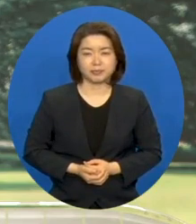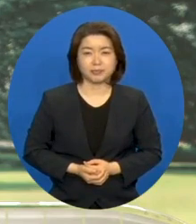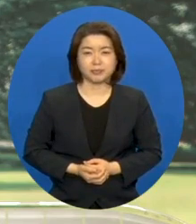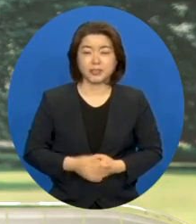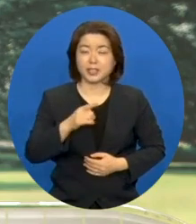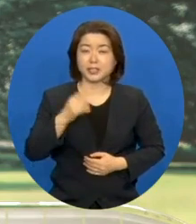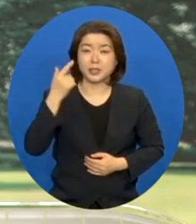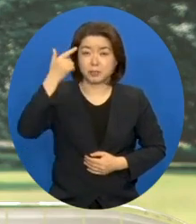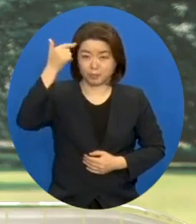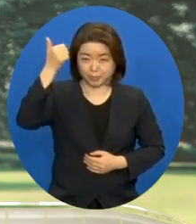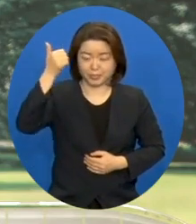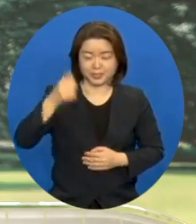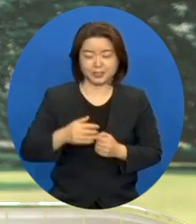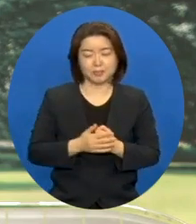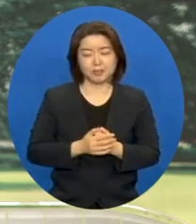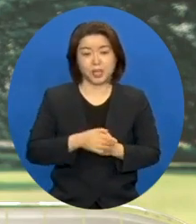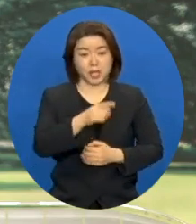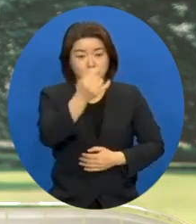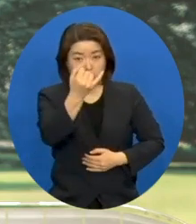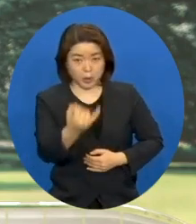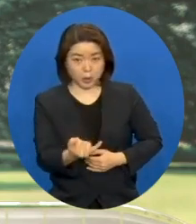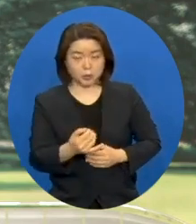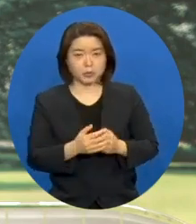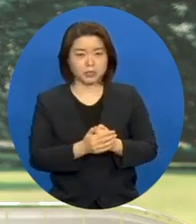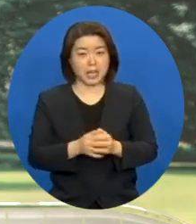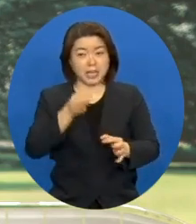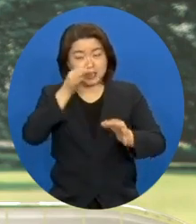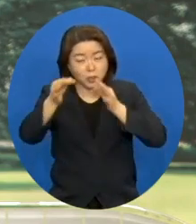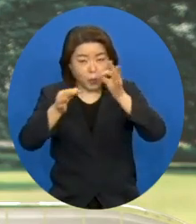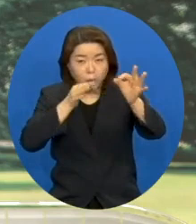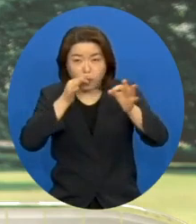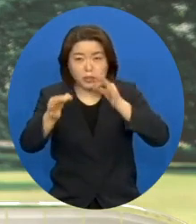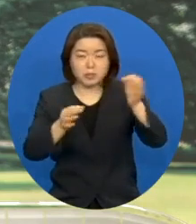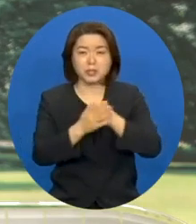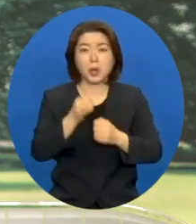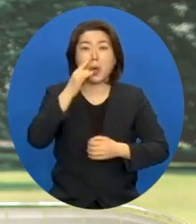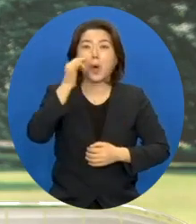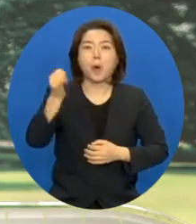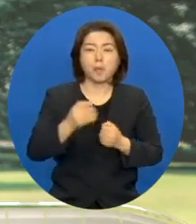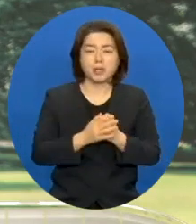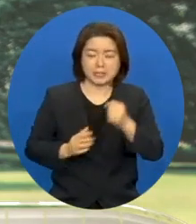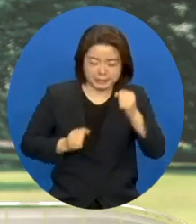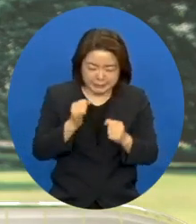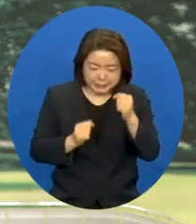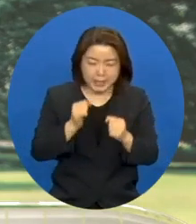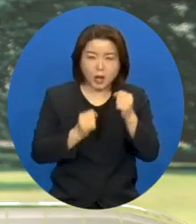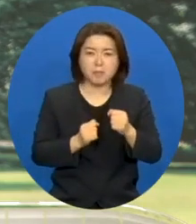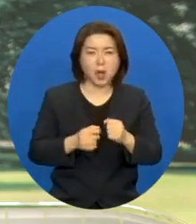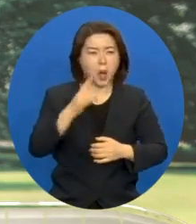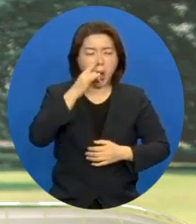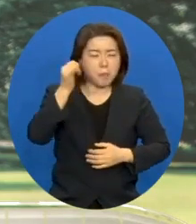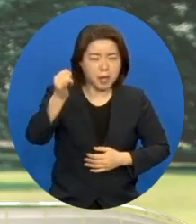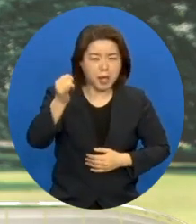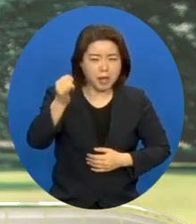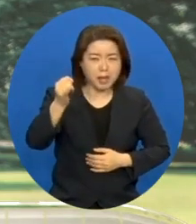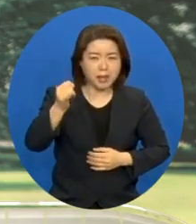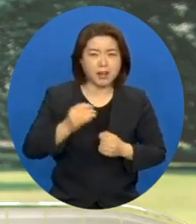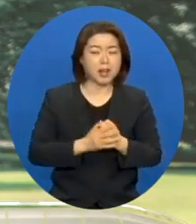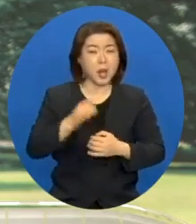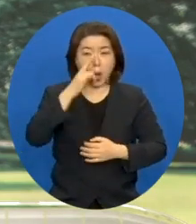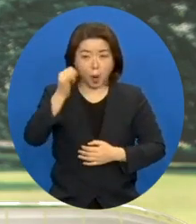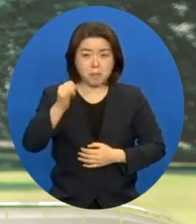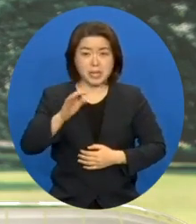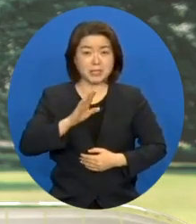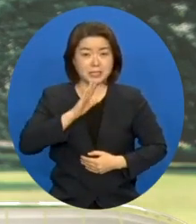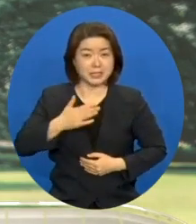그 목사님이 그때 그 여동생이 그렇게 소리 지르면서 엄마한테 달려오면서 엄마! 엄마가